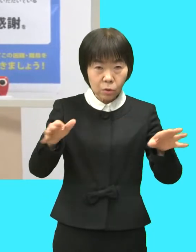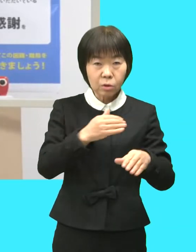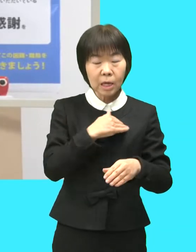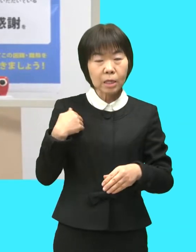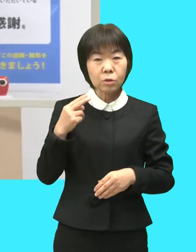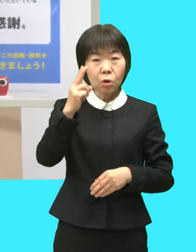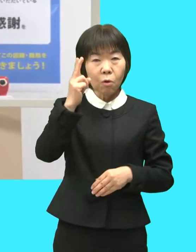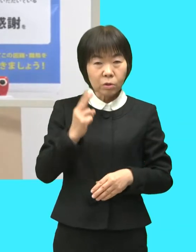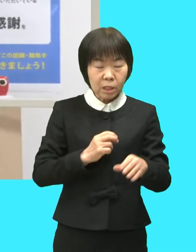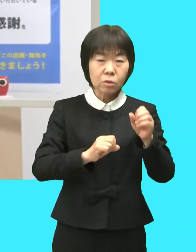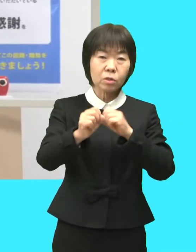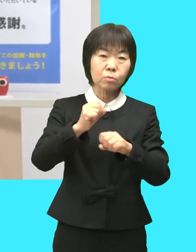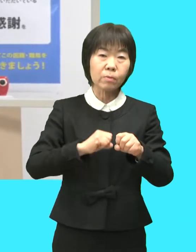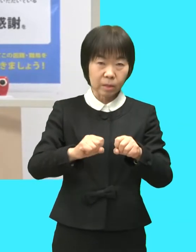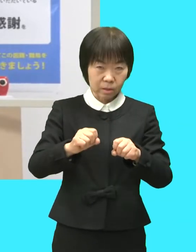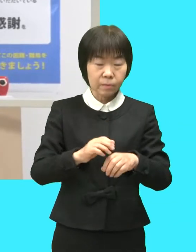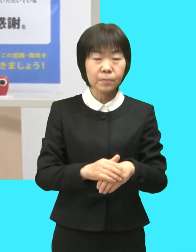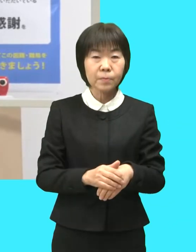取り組んでまいります。